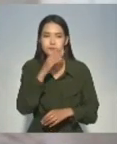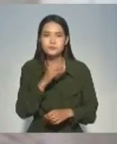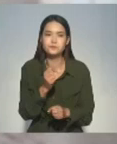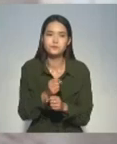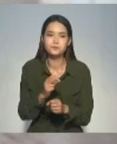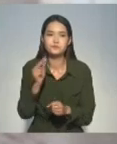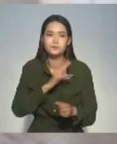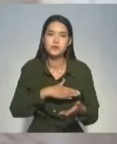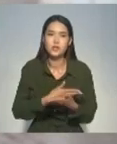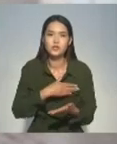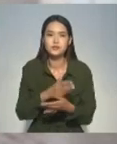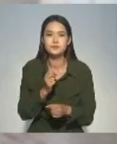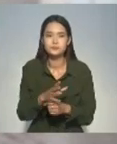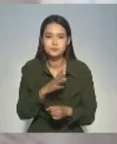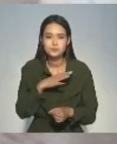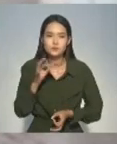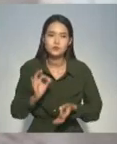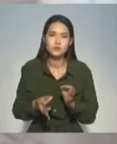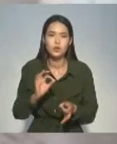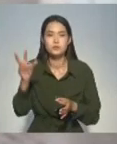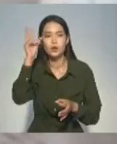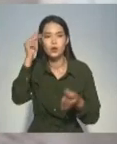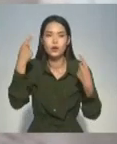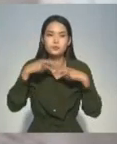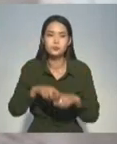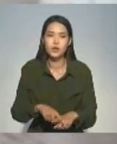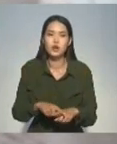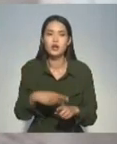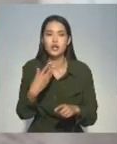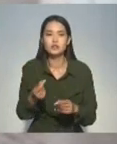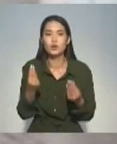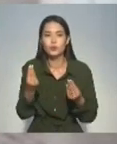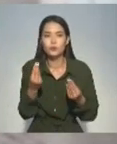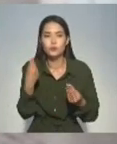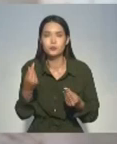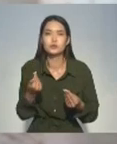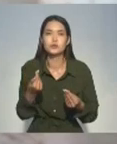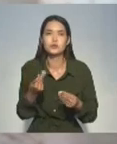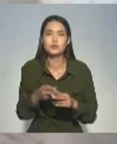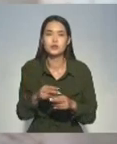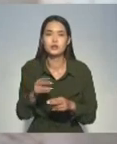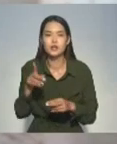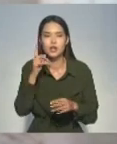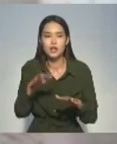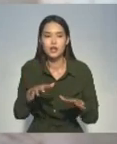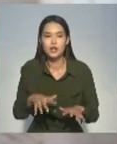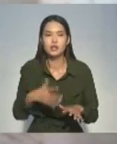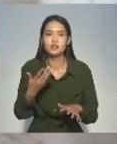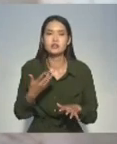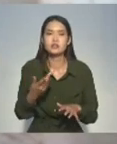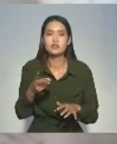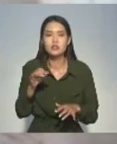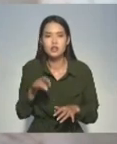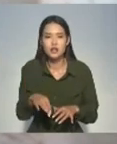по отношению к различным нормам законопроектов. То есть дискуссии, скажем так, на рабочих группах стали острее.